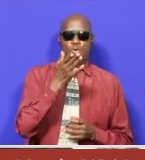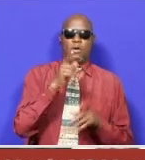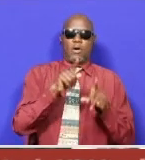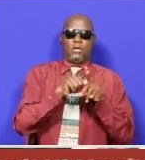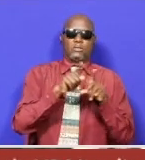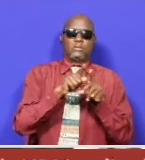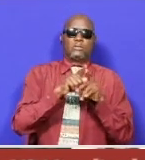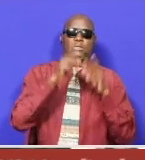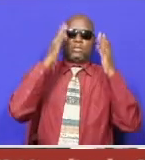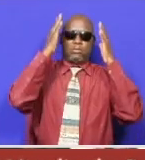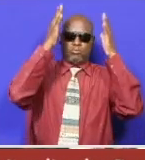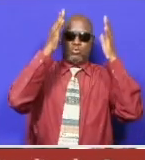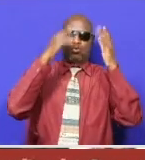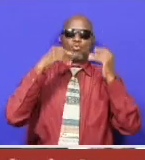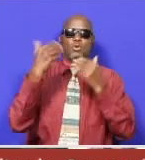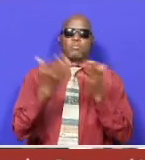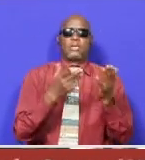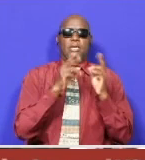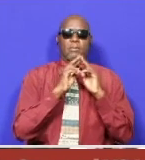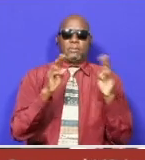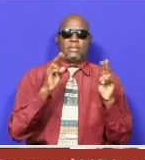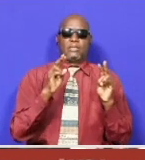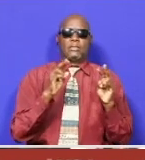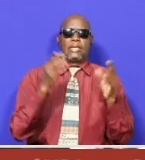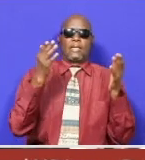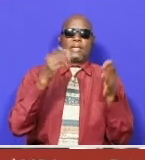tutalete amani katika Kerio Valley Diocese.